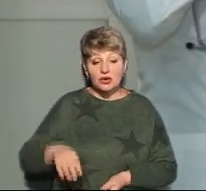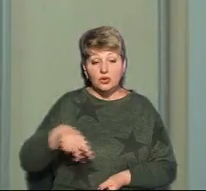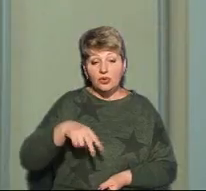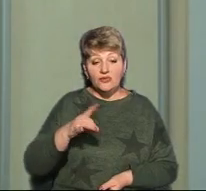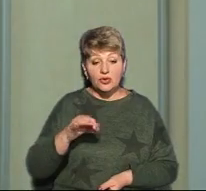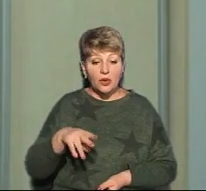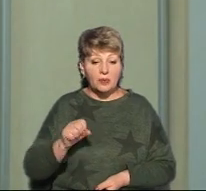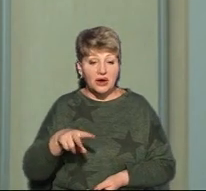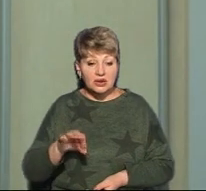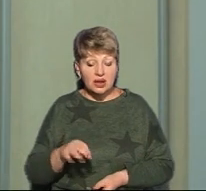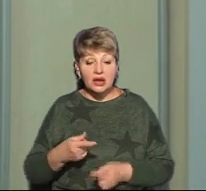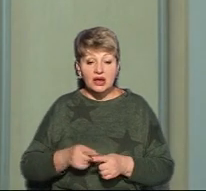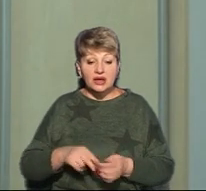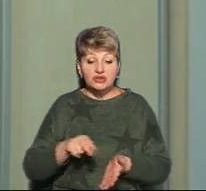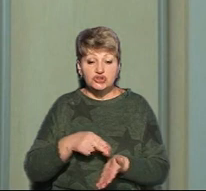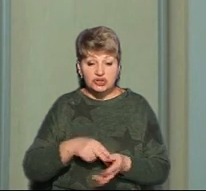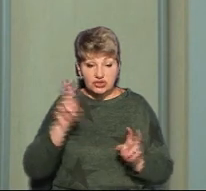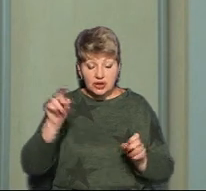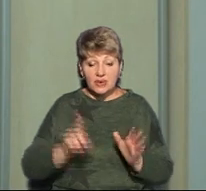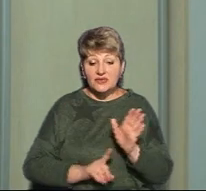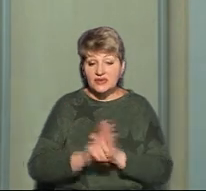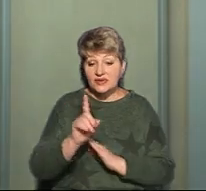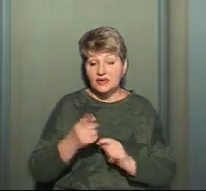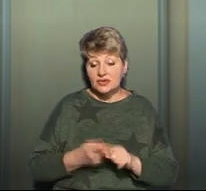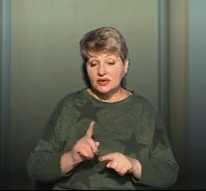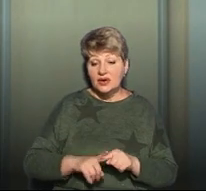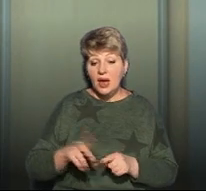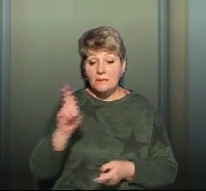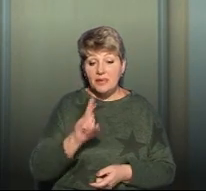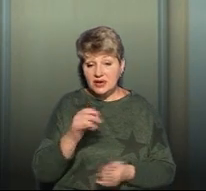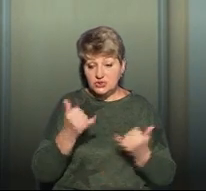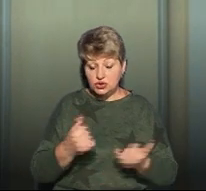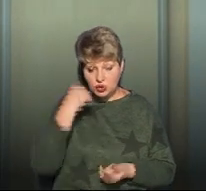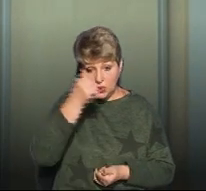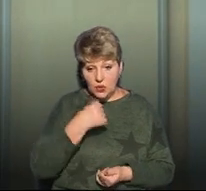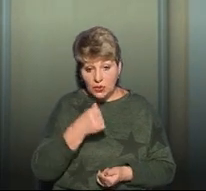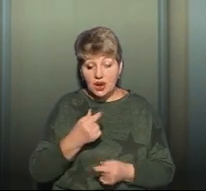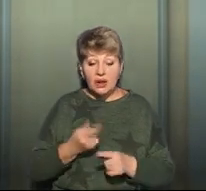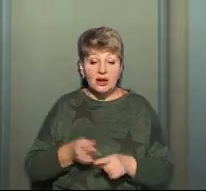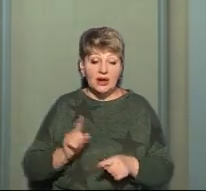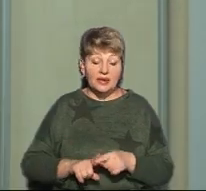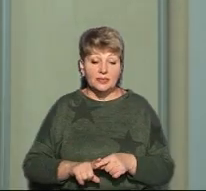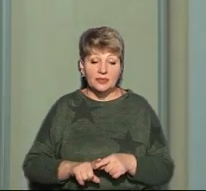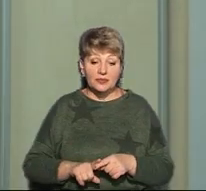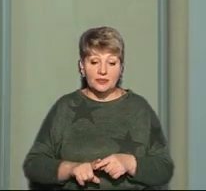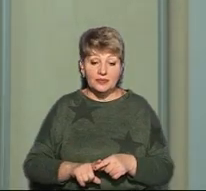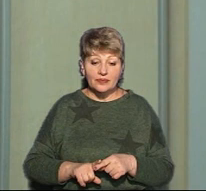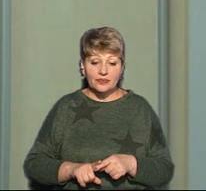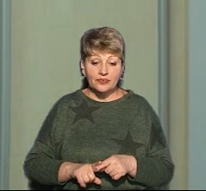Ропало. «Спільнодія Черкащини, вона зародилася в кінці березня цього року. І суть цієї платформи, що